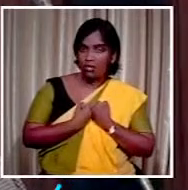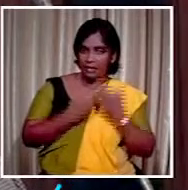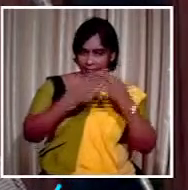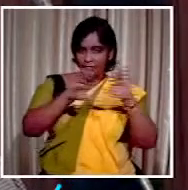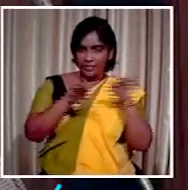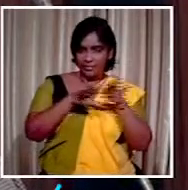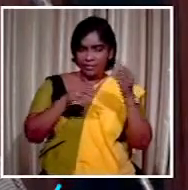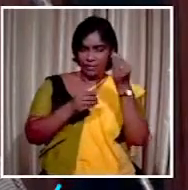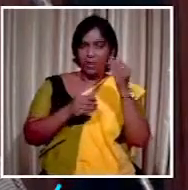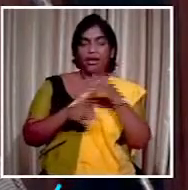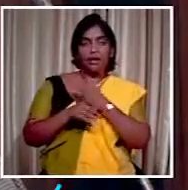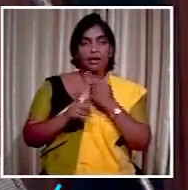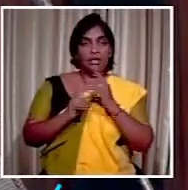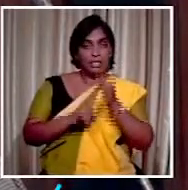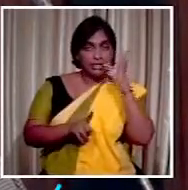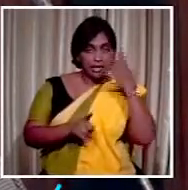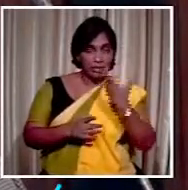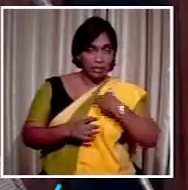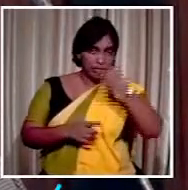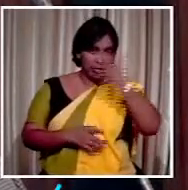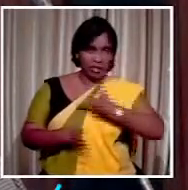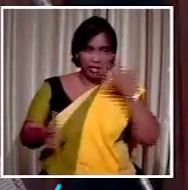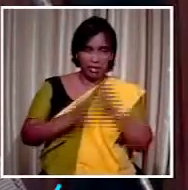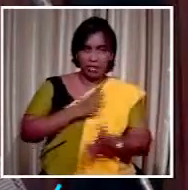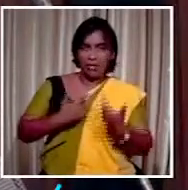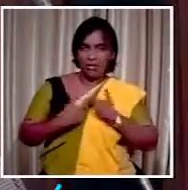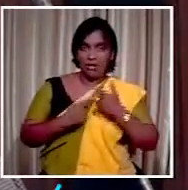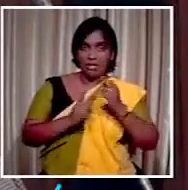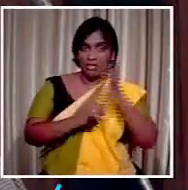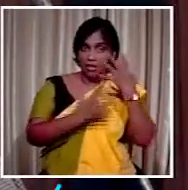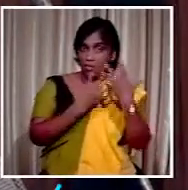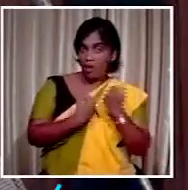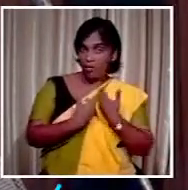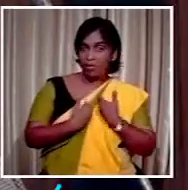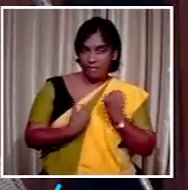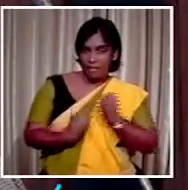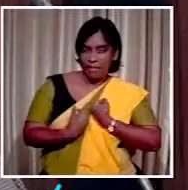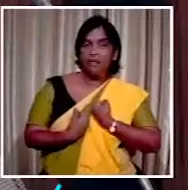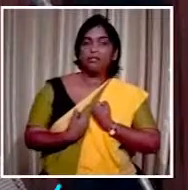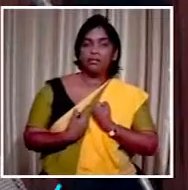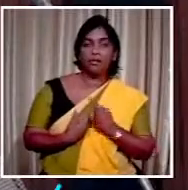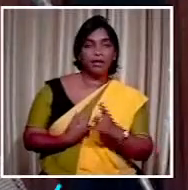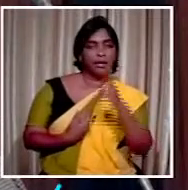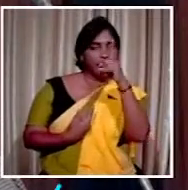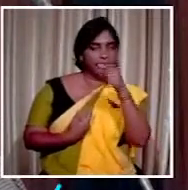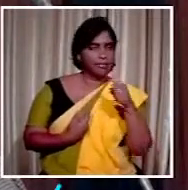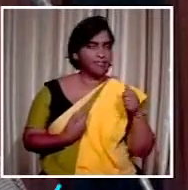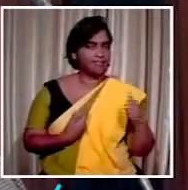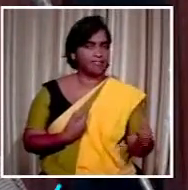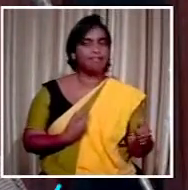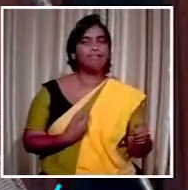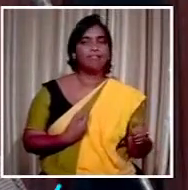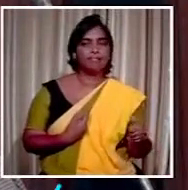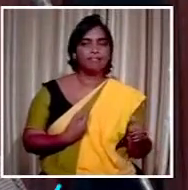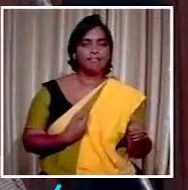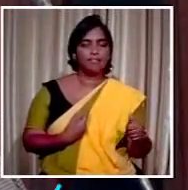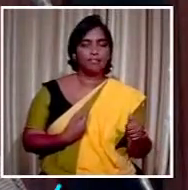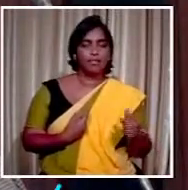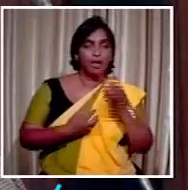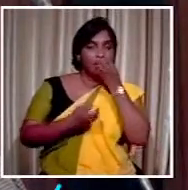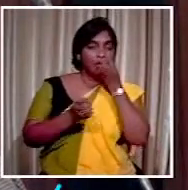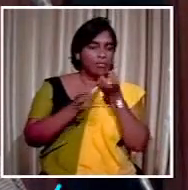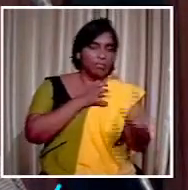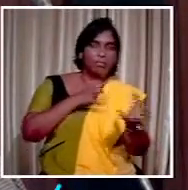කරනවා. ඒ ජනාධිපති ධූරය වැරදි කෙනෙක්ගේ අතට පත් වුනොත් එක බොත්තමක් ඔබලා න්‍යාස්තික